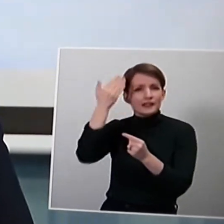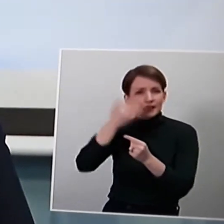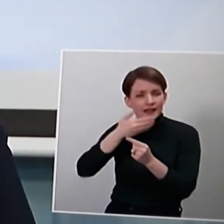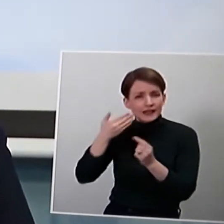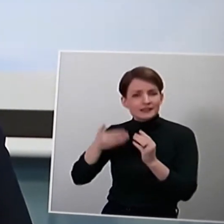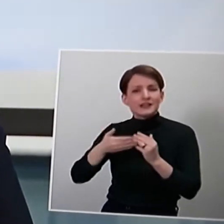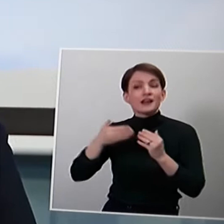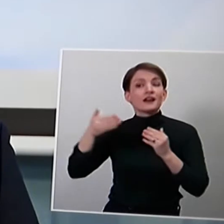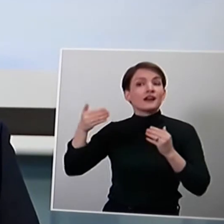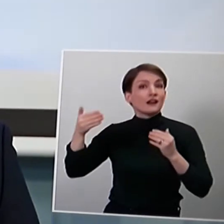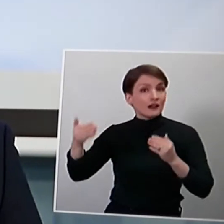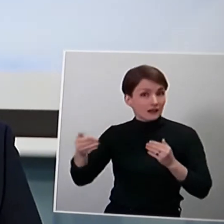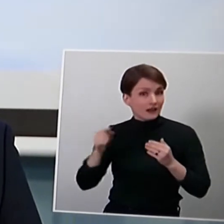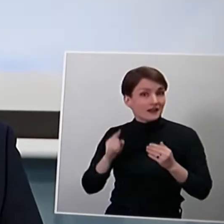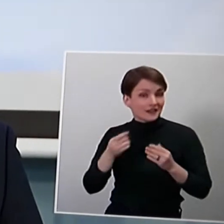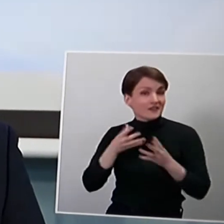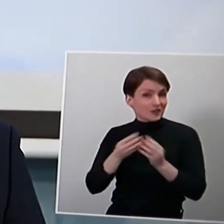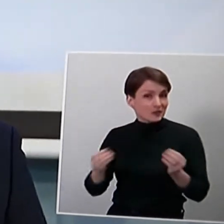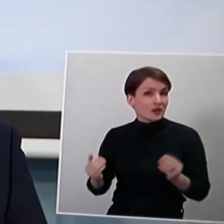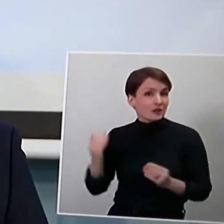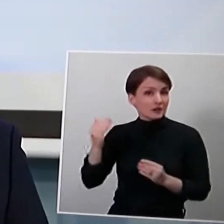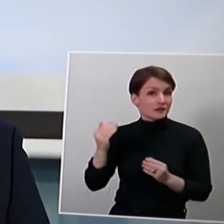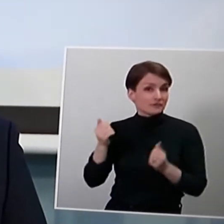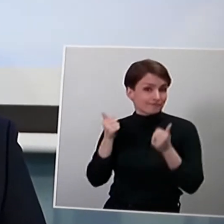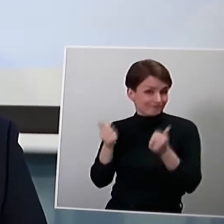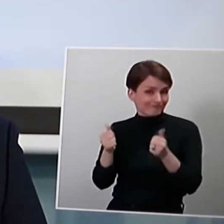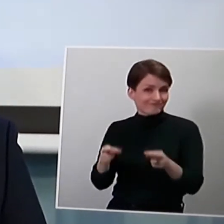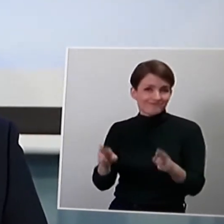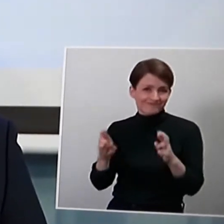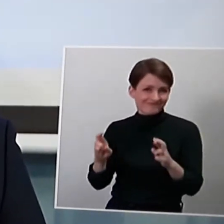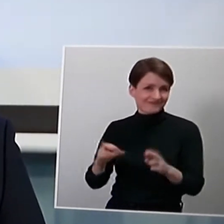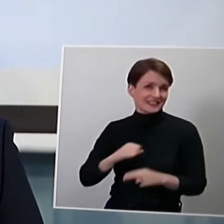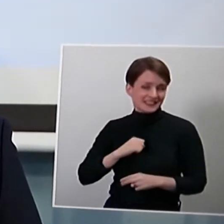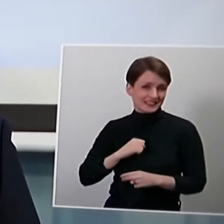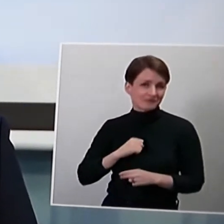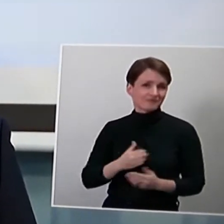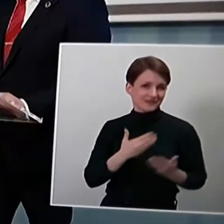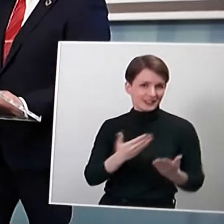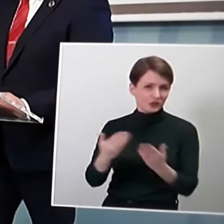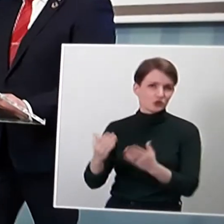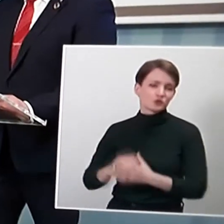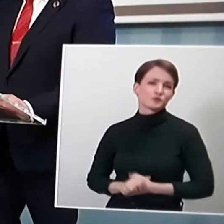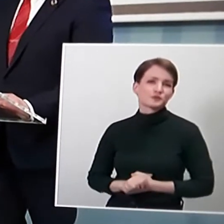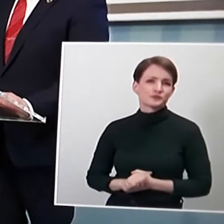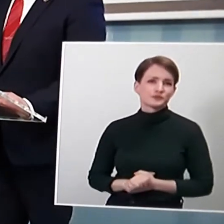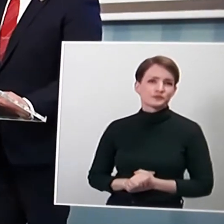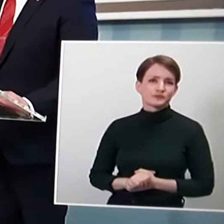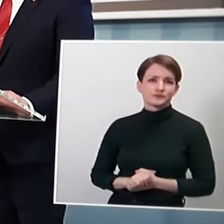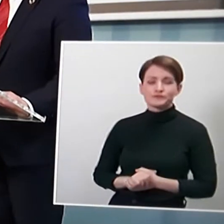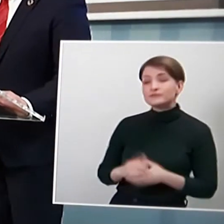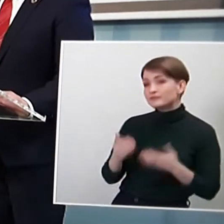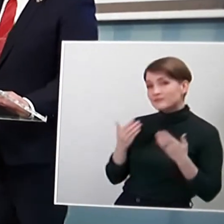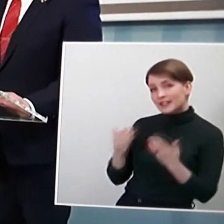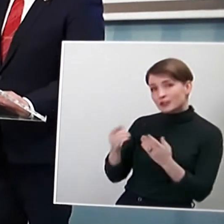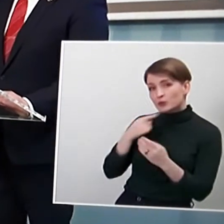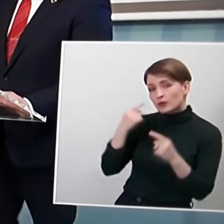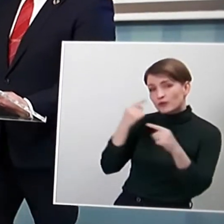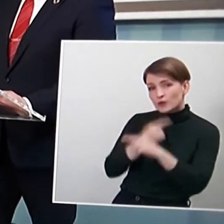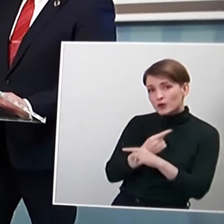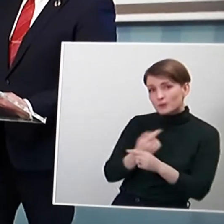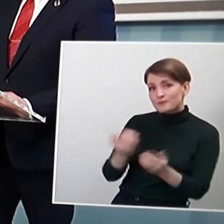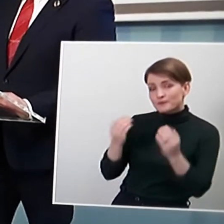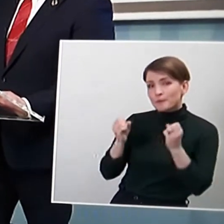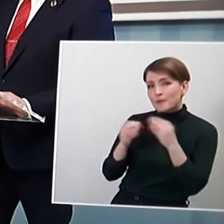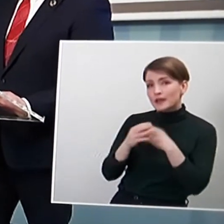aika on sitten paljon vapaampaa. Tätä toivon itse ainakin. Kiitos. Kiitoksia näistä puheenvuoroista ja siirrytään